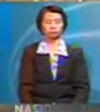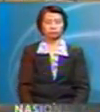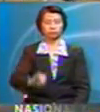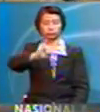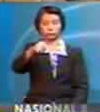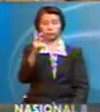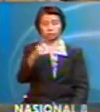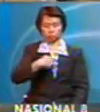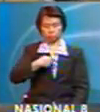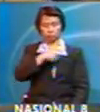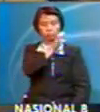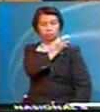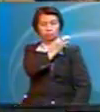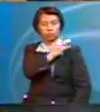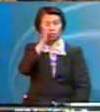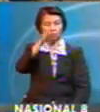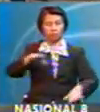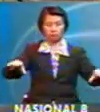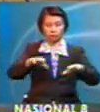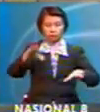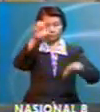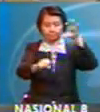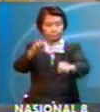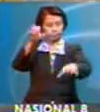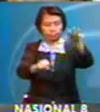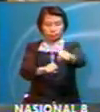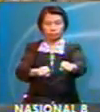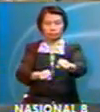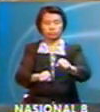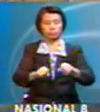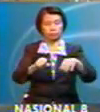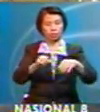Jawatankuasa yang saya pengusikan ini akan membuat operasi